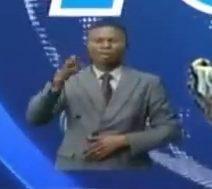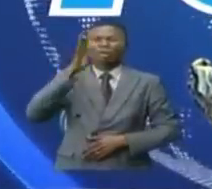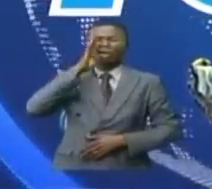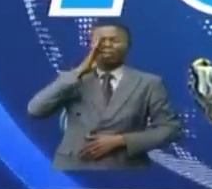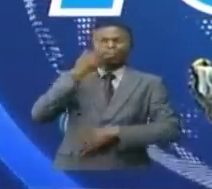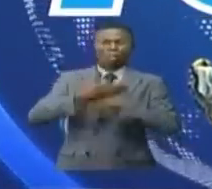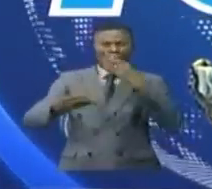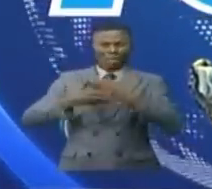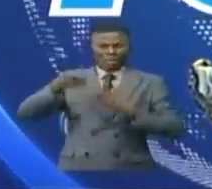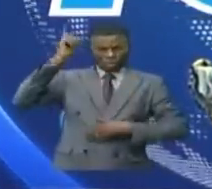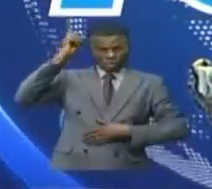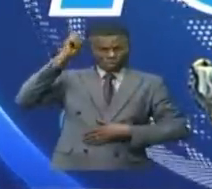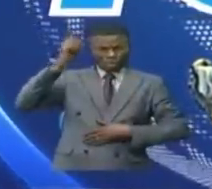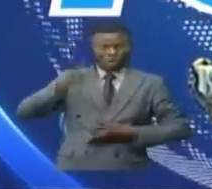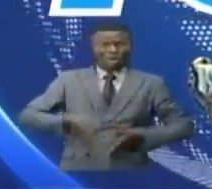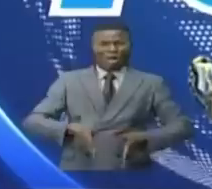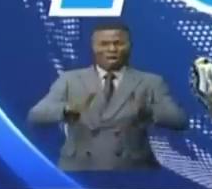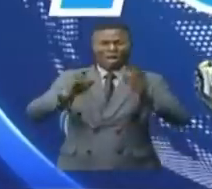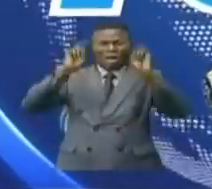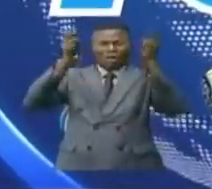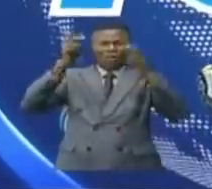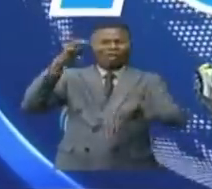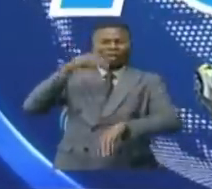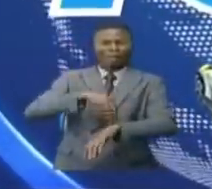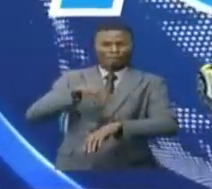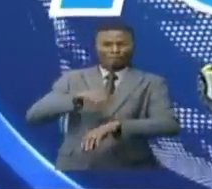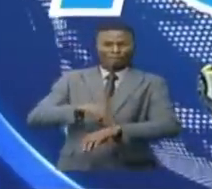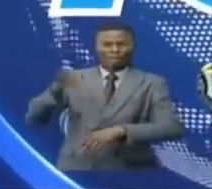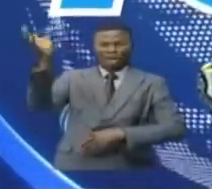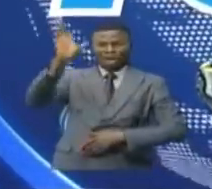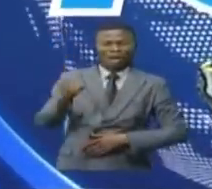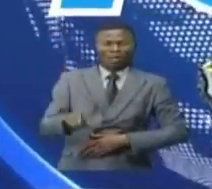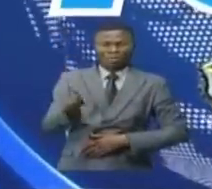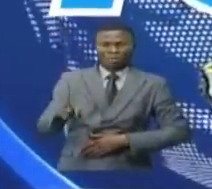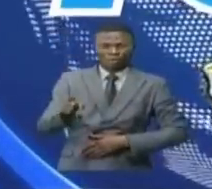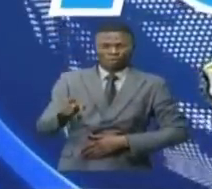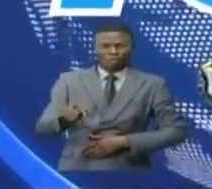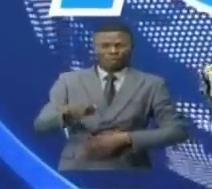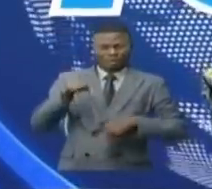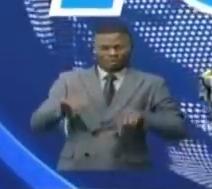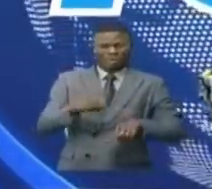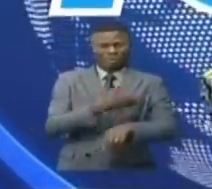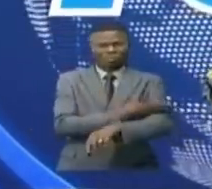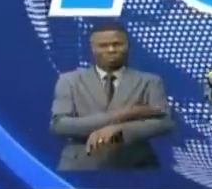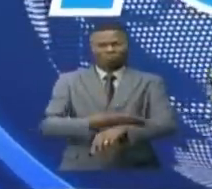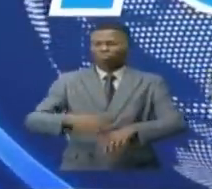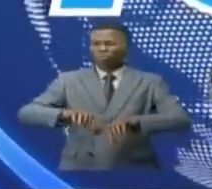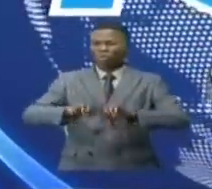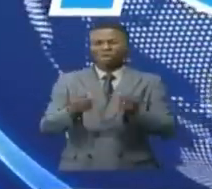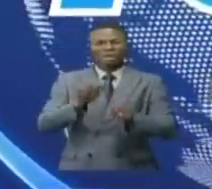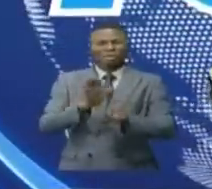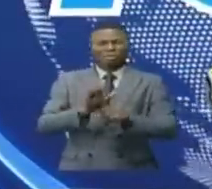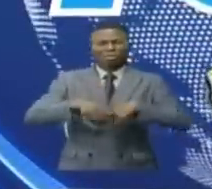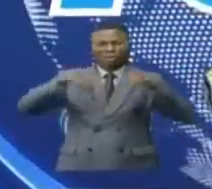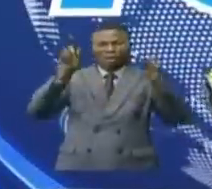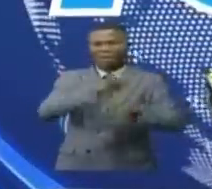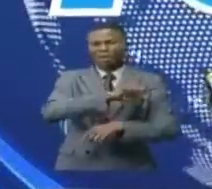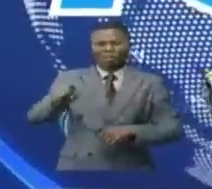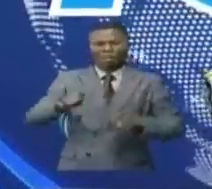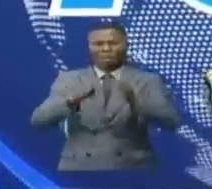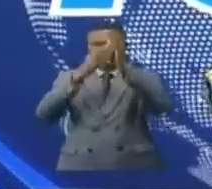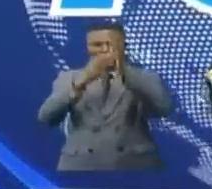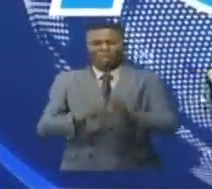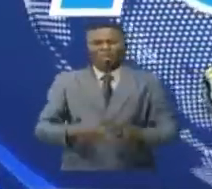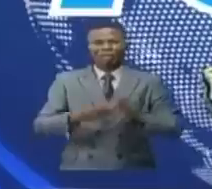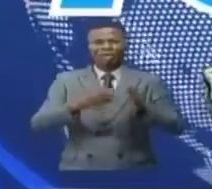L'avenue Kasukumbu dans la ville portuaire de Matadi au Congo central a connu une détérioration depuis les années 1990.